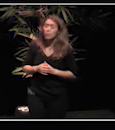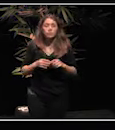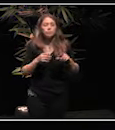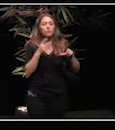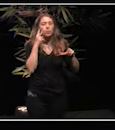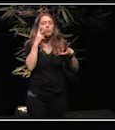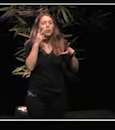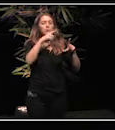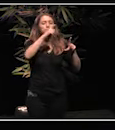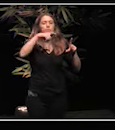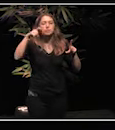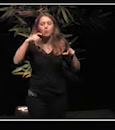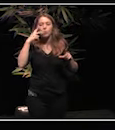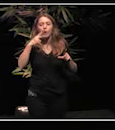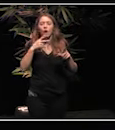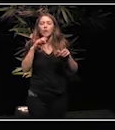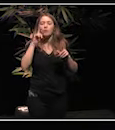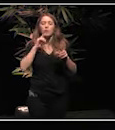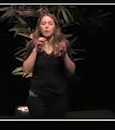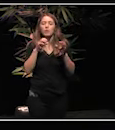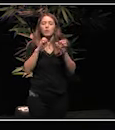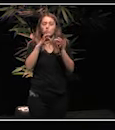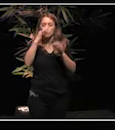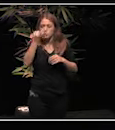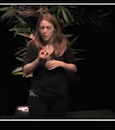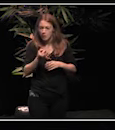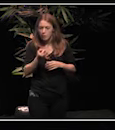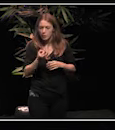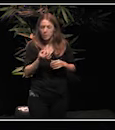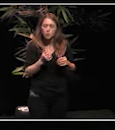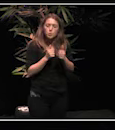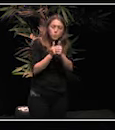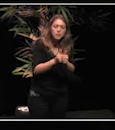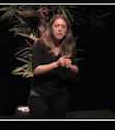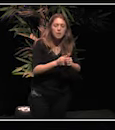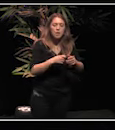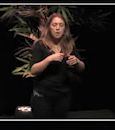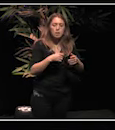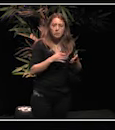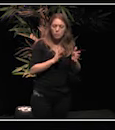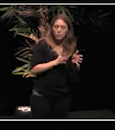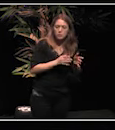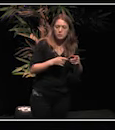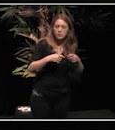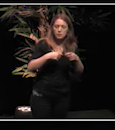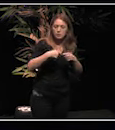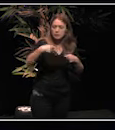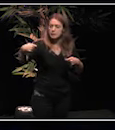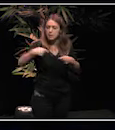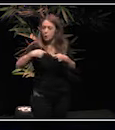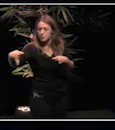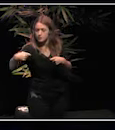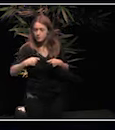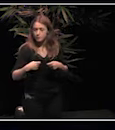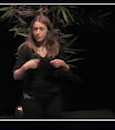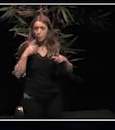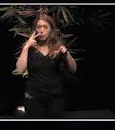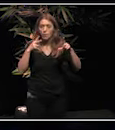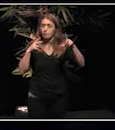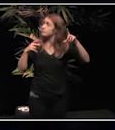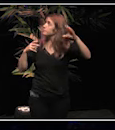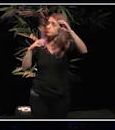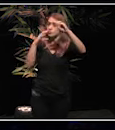vous avez le pourcentage de femmes en ordonnée et la distance de course en abscisse. Et vous voyez que pour trois courses, qui